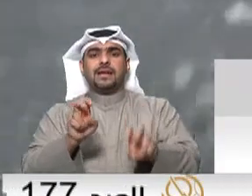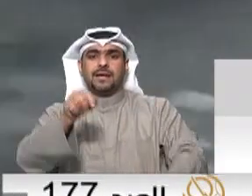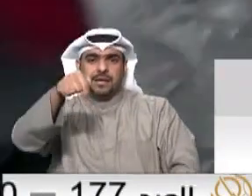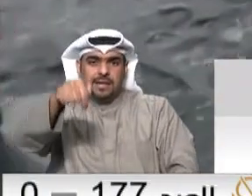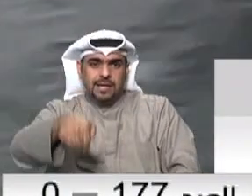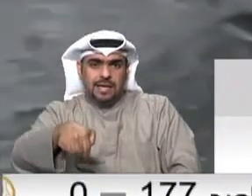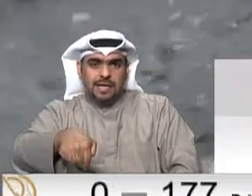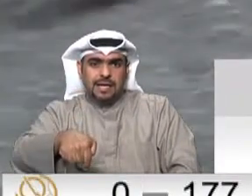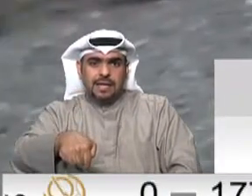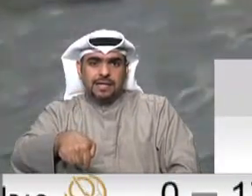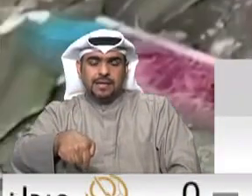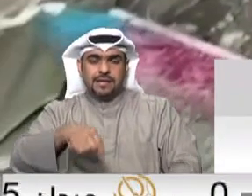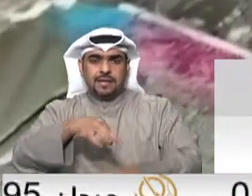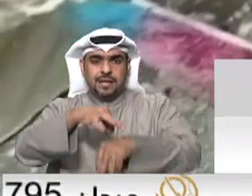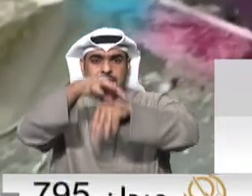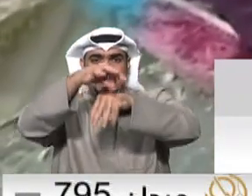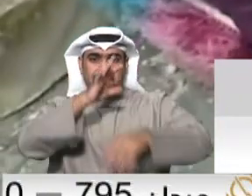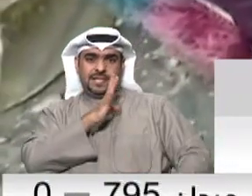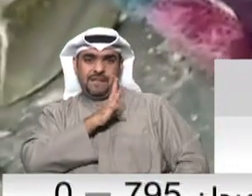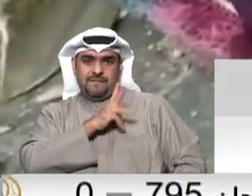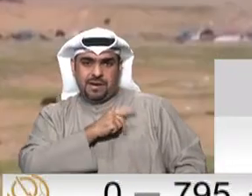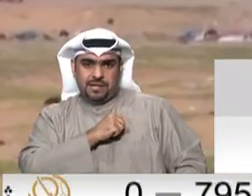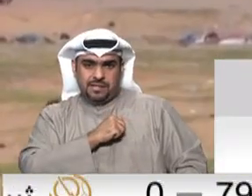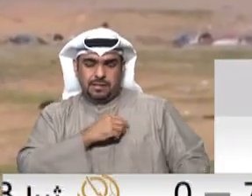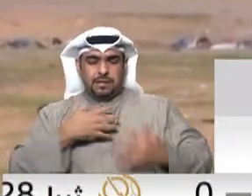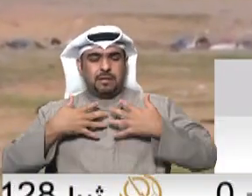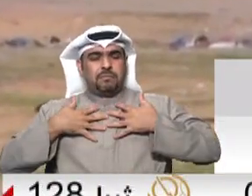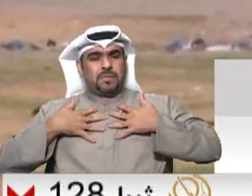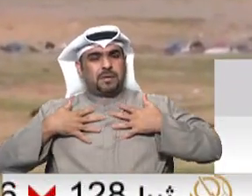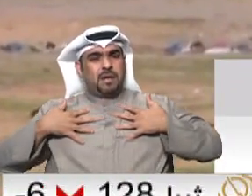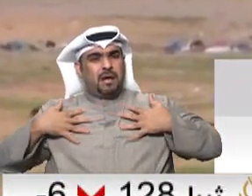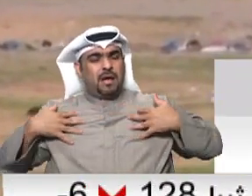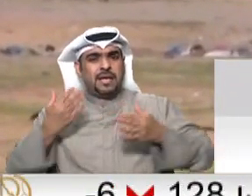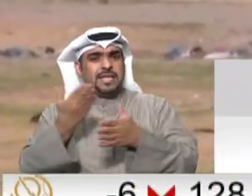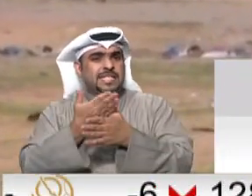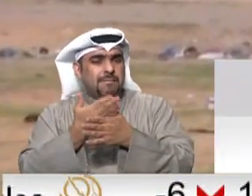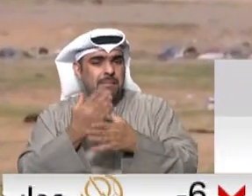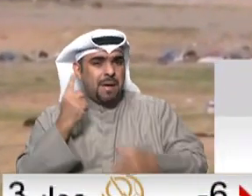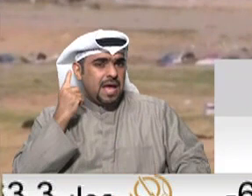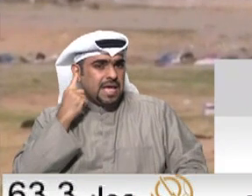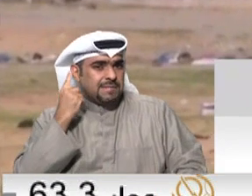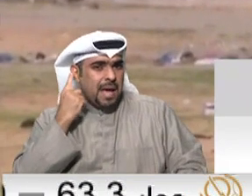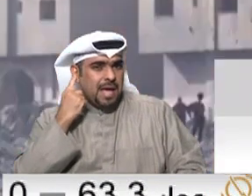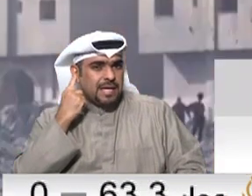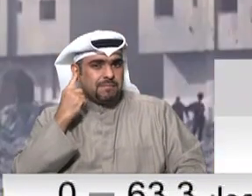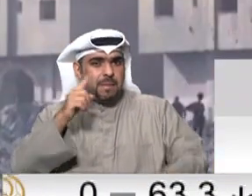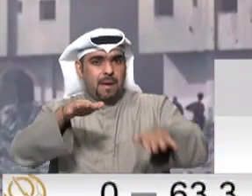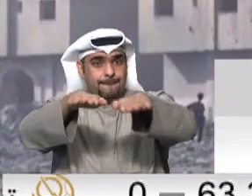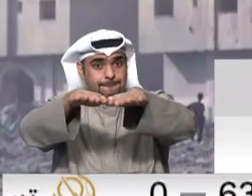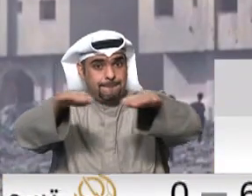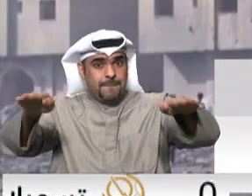الأمل للفلسطينيين، ولكن الجميع يطالب بضرورة الضغط